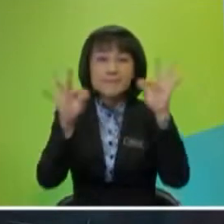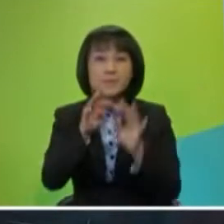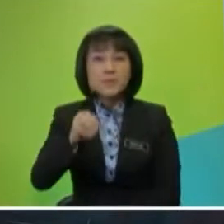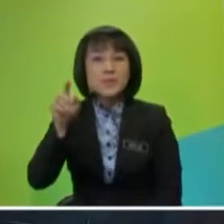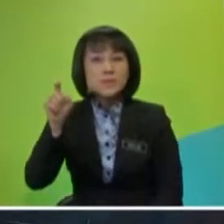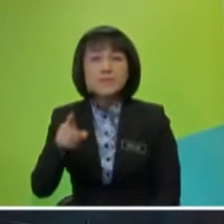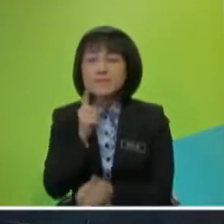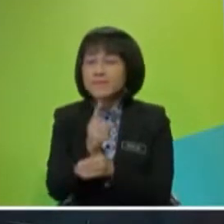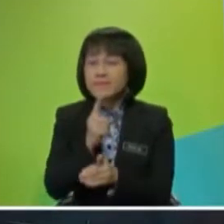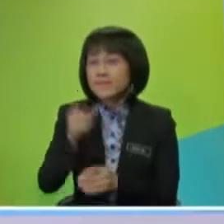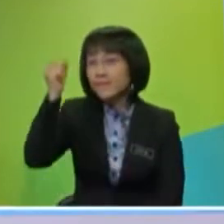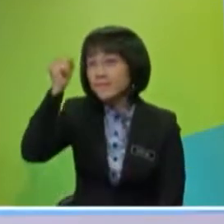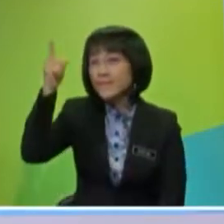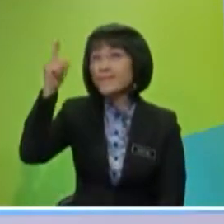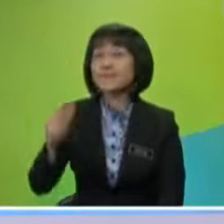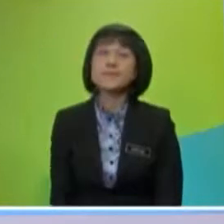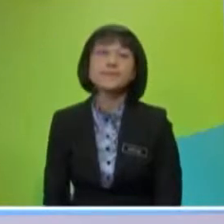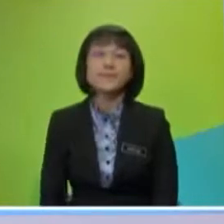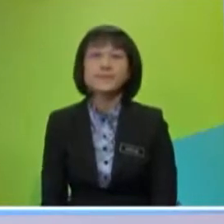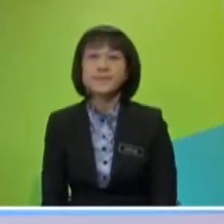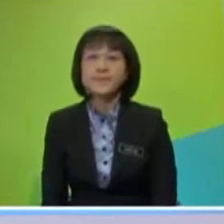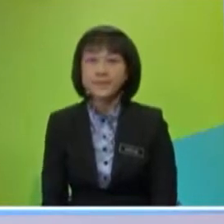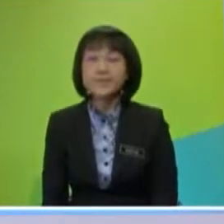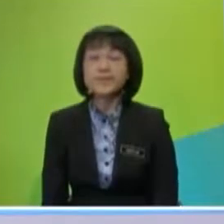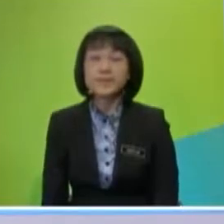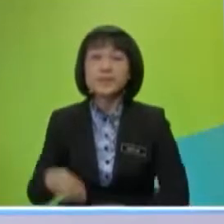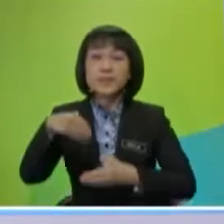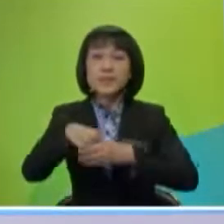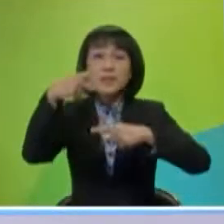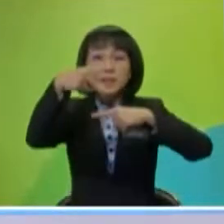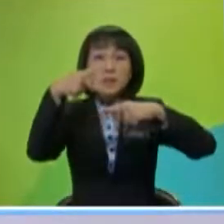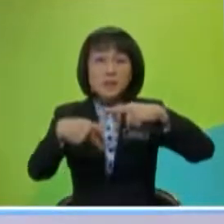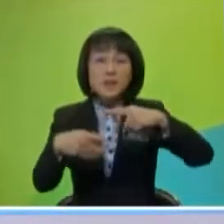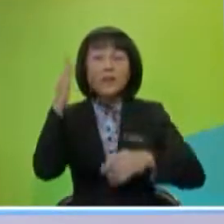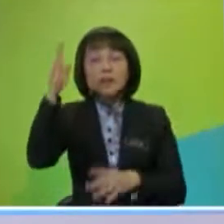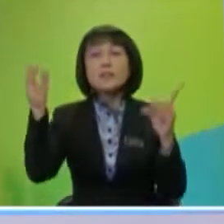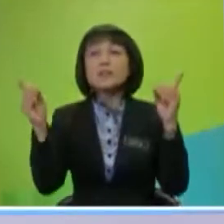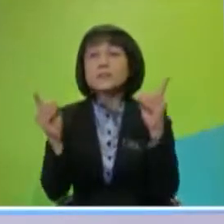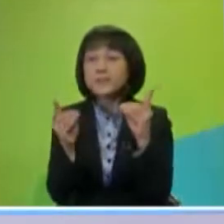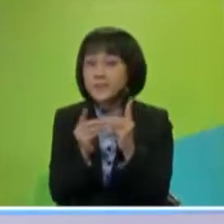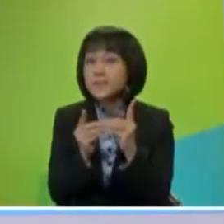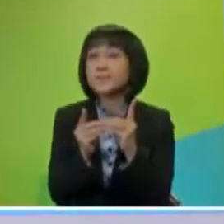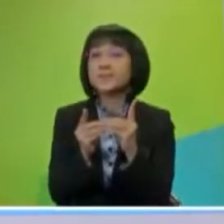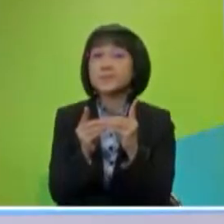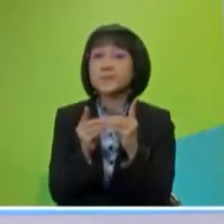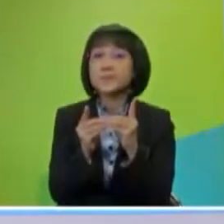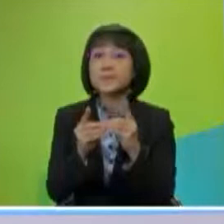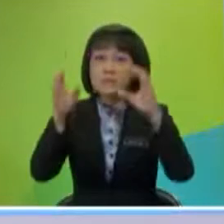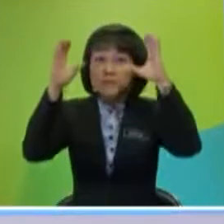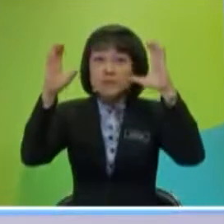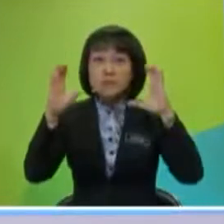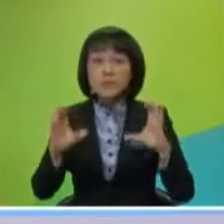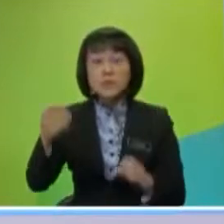kuasai, sebab dalam setiap operasi yang melibatkan operasi pecahan akan jumpa nanti cara untuk